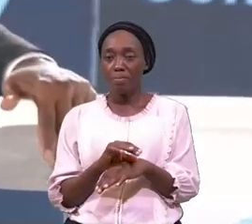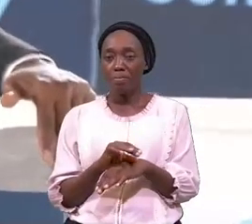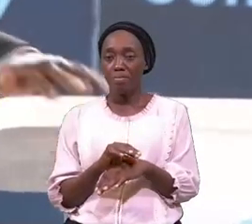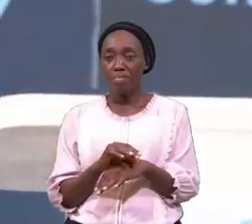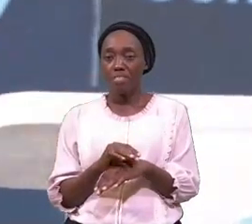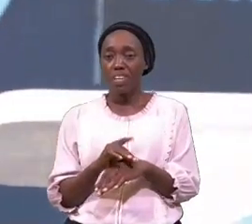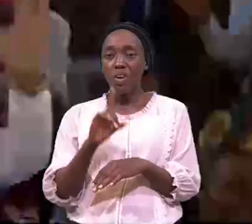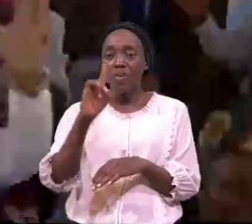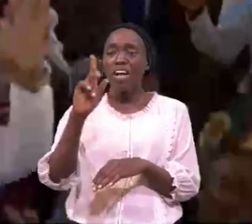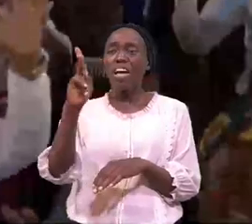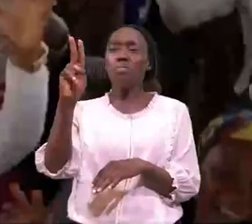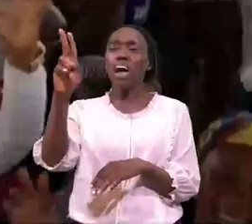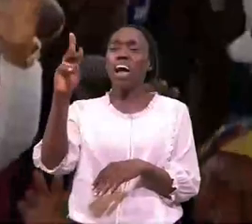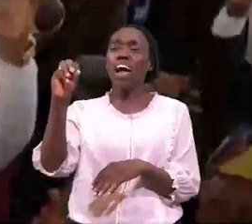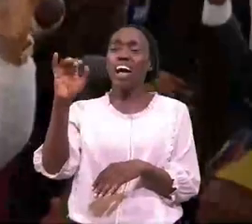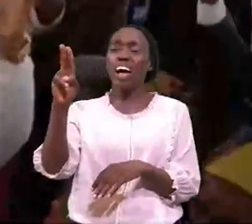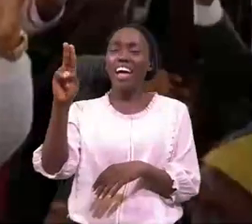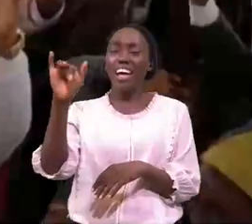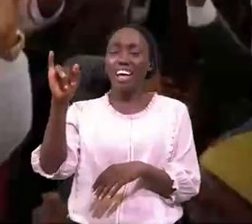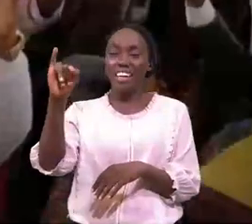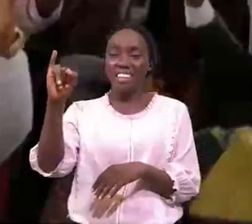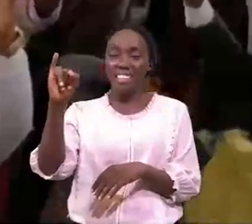il y a un Kumuyi là-bas.